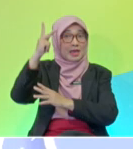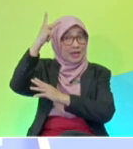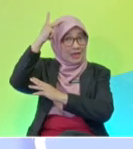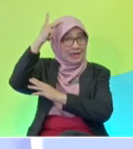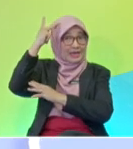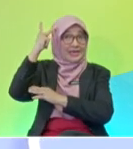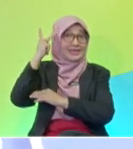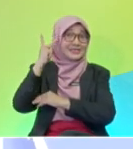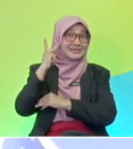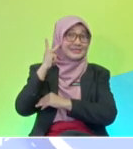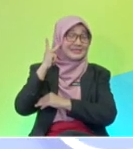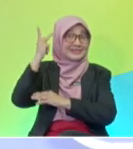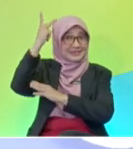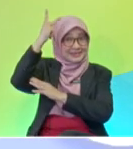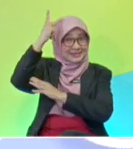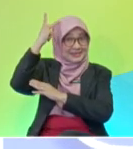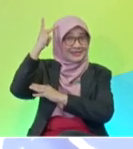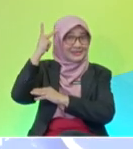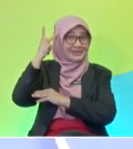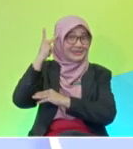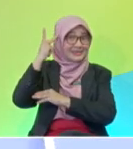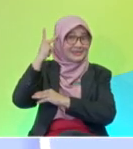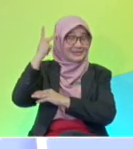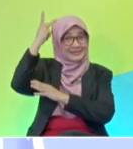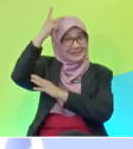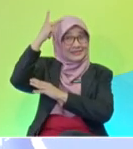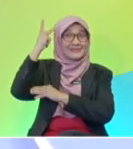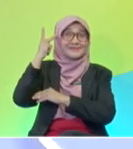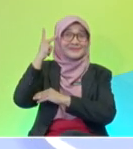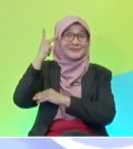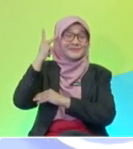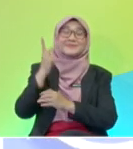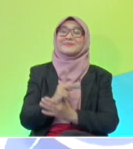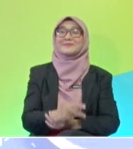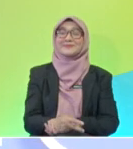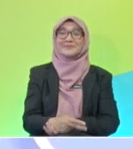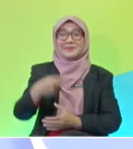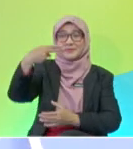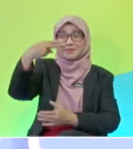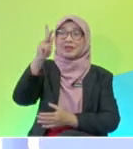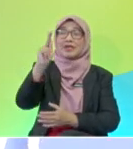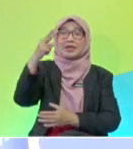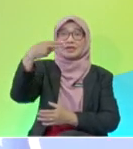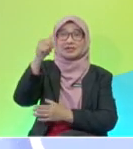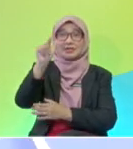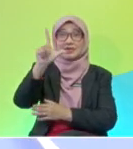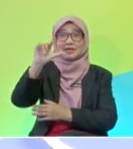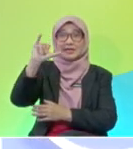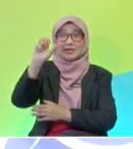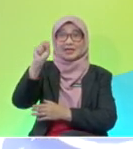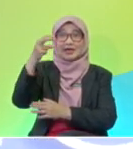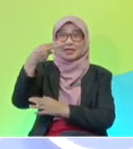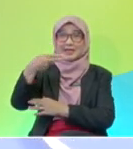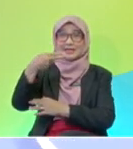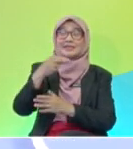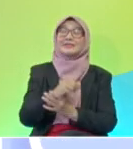sk Raja SK raja muda raja muda kan mirira SK raja muda sekolah berprestasi tinggi